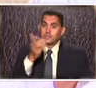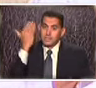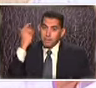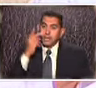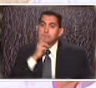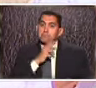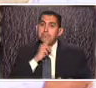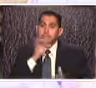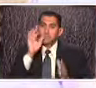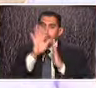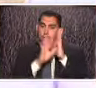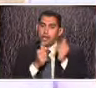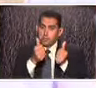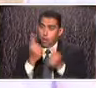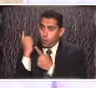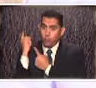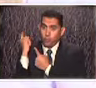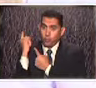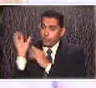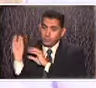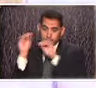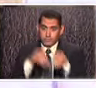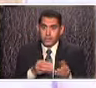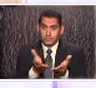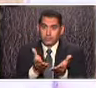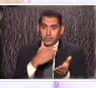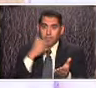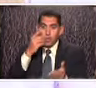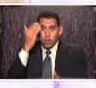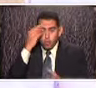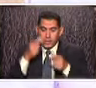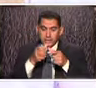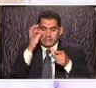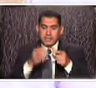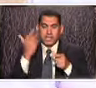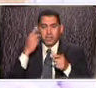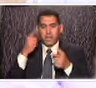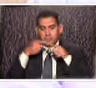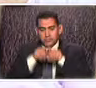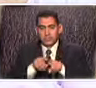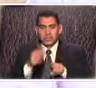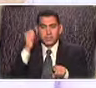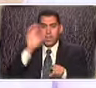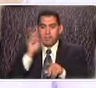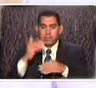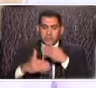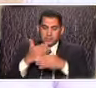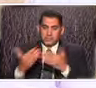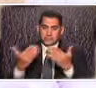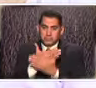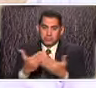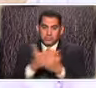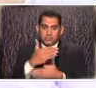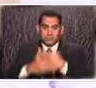لك ان هناك نموذج كون هذا النموذج اقتصر على فتره زمنيه معينه ثم بهت ثم تغير ثم